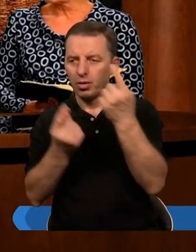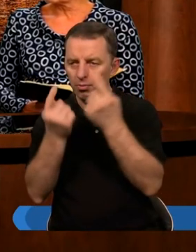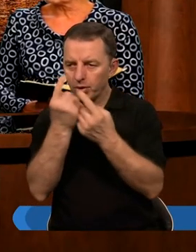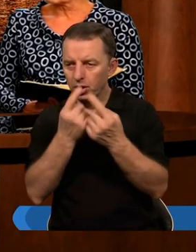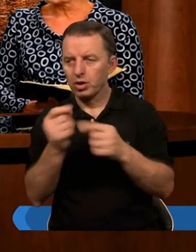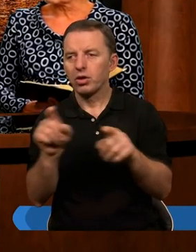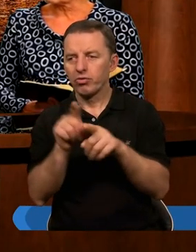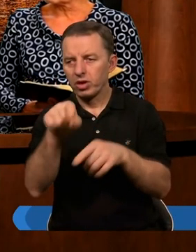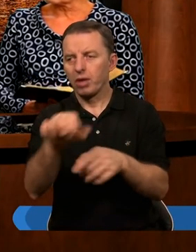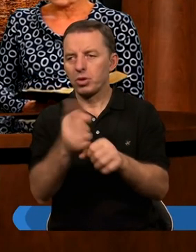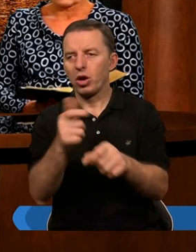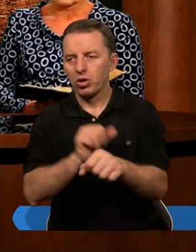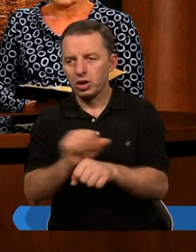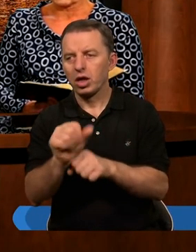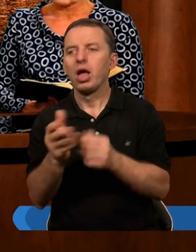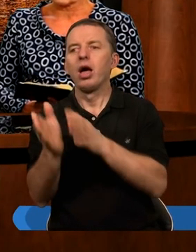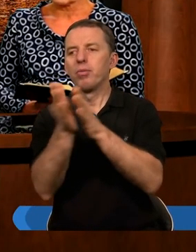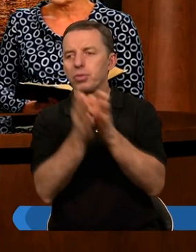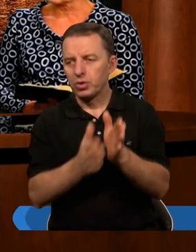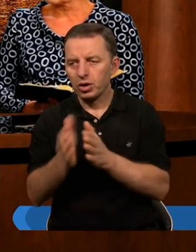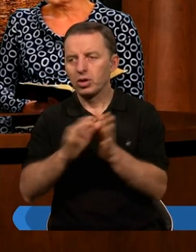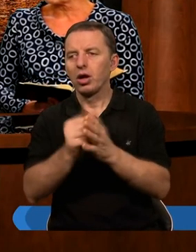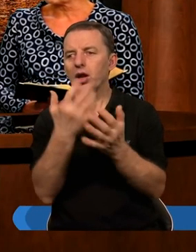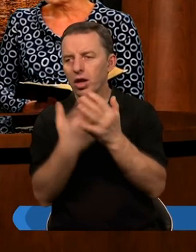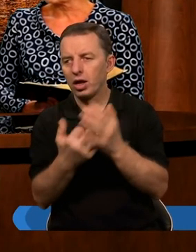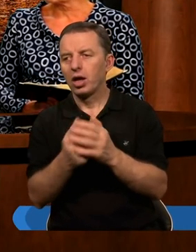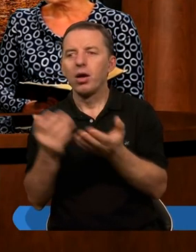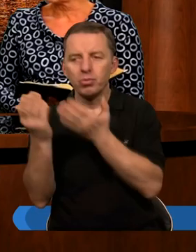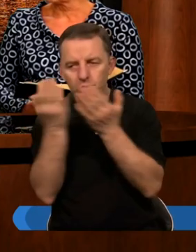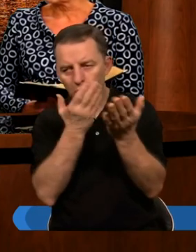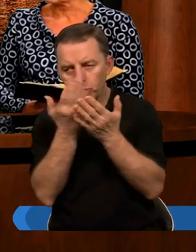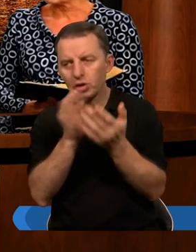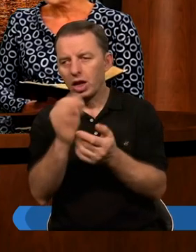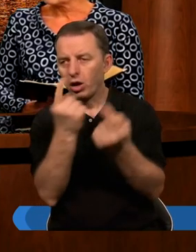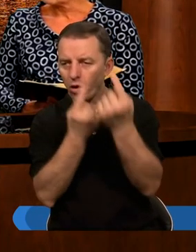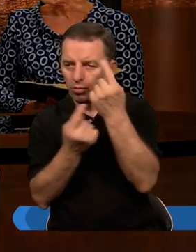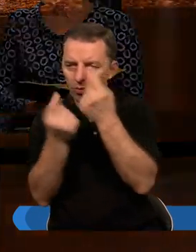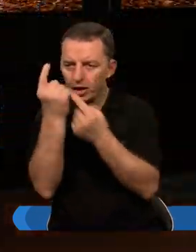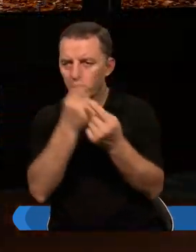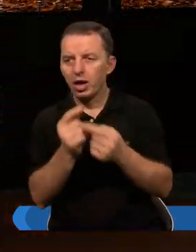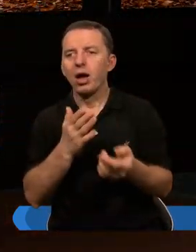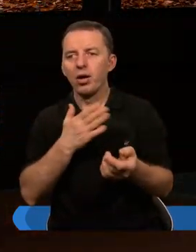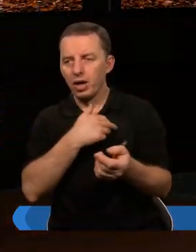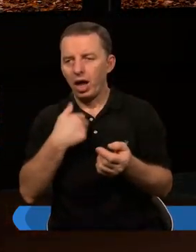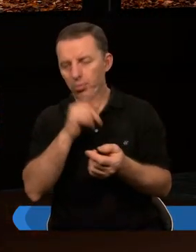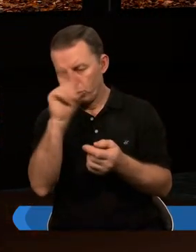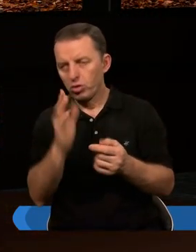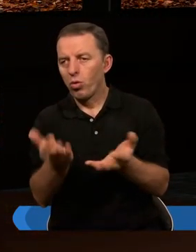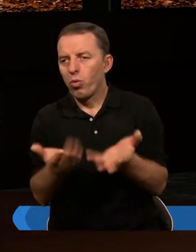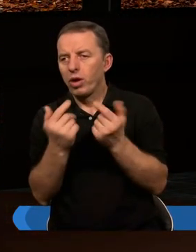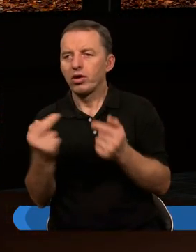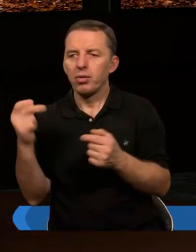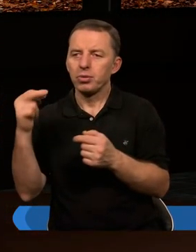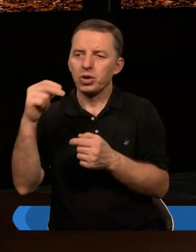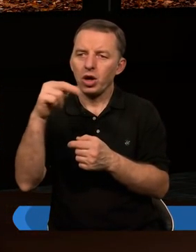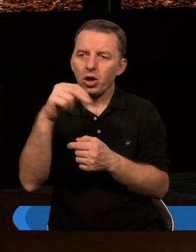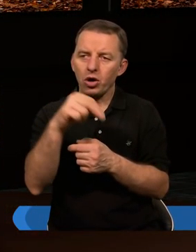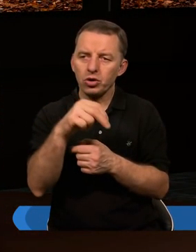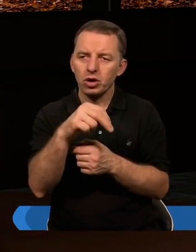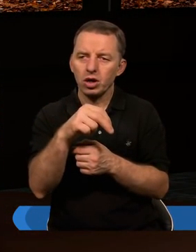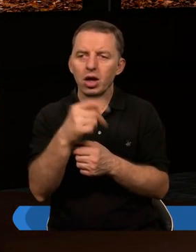chyba coś w tym jest, bo przygotowując się do tego nagrania, właśnie przeczytałam taką myśl, że nam ludziom łatwiej przychodzi